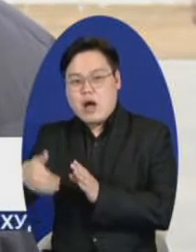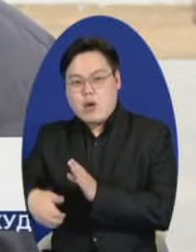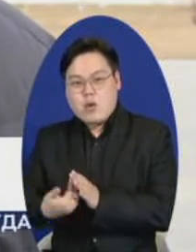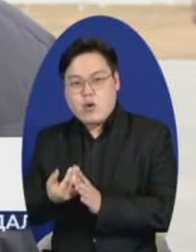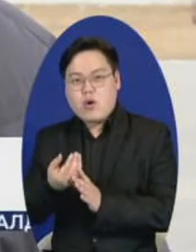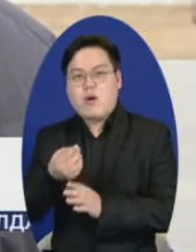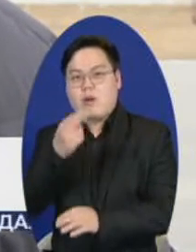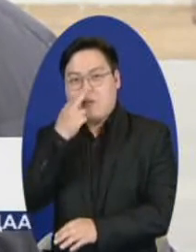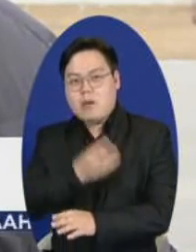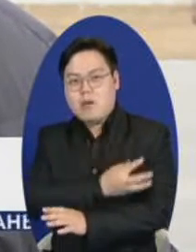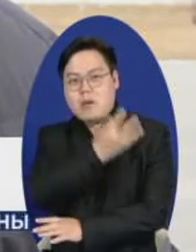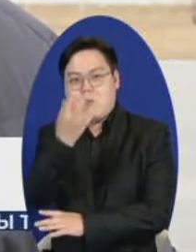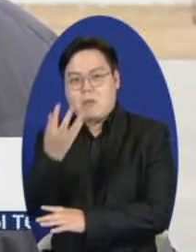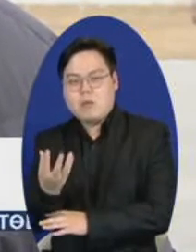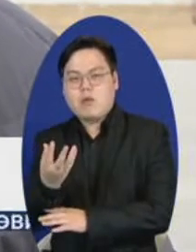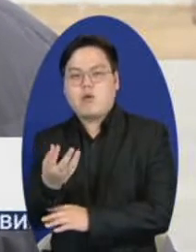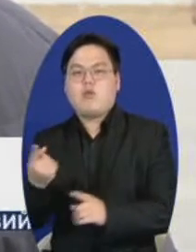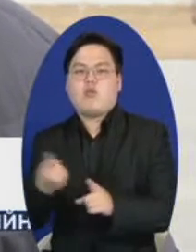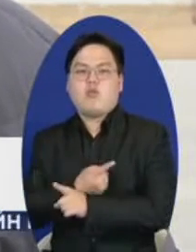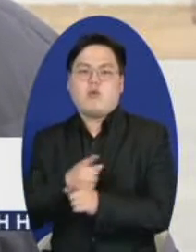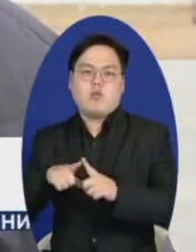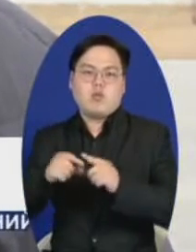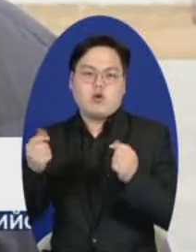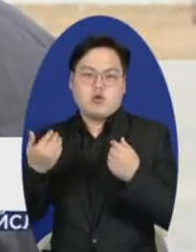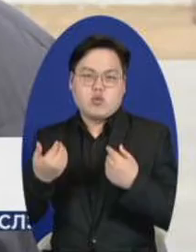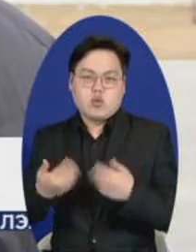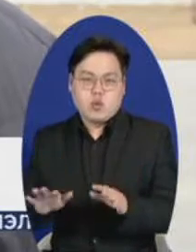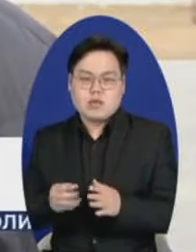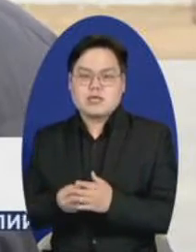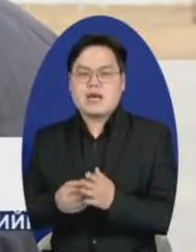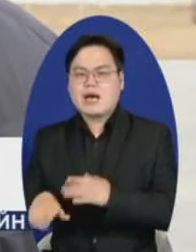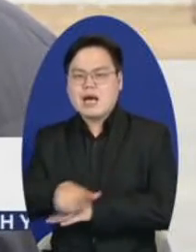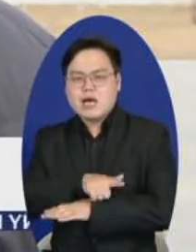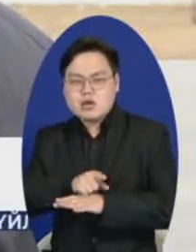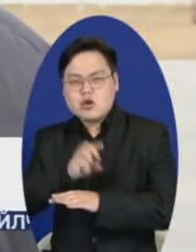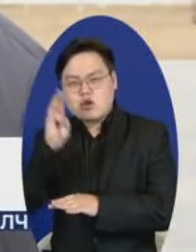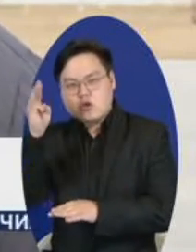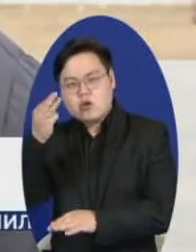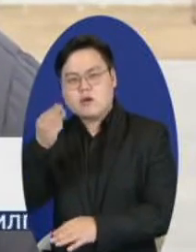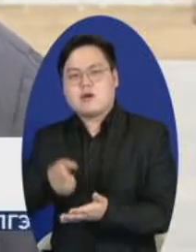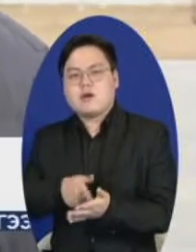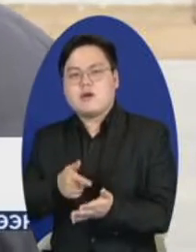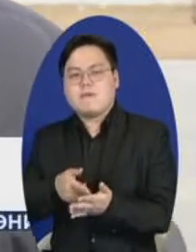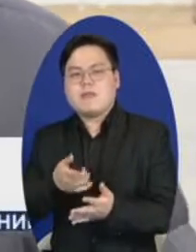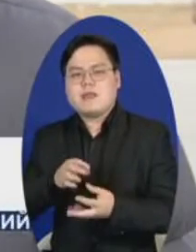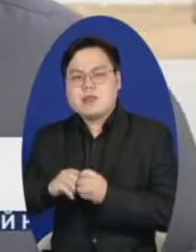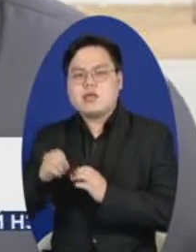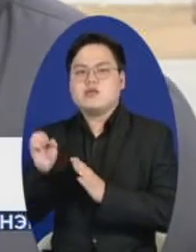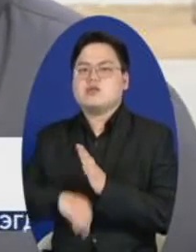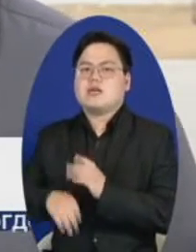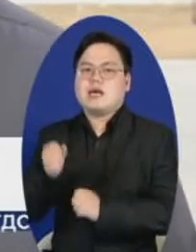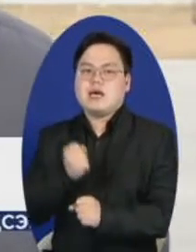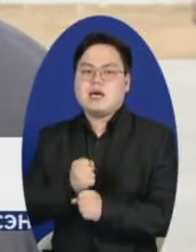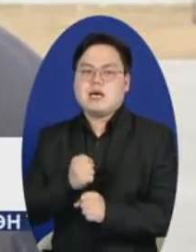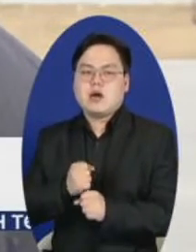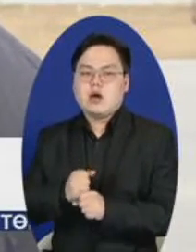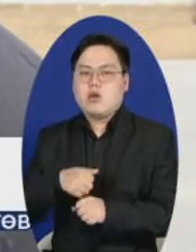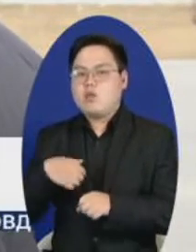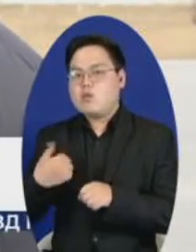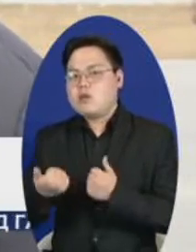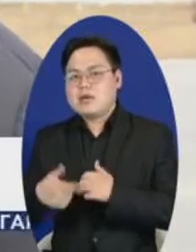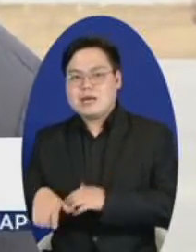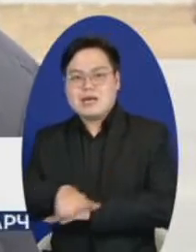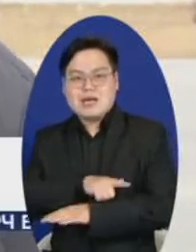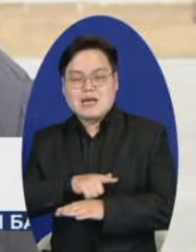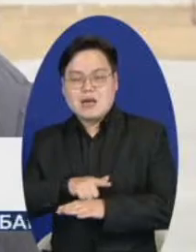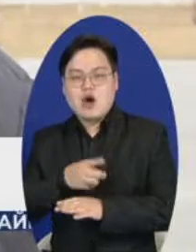ялангуяа дэд бүтэц хамгаалтын зурвас, төмрийн зурвас гэдэг ч юм уу тодорхой хэмжээнд зайлшгүй хийх ёстой ажлууд бас бусад